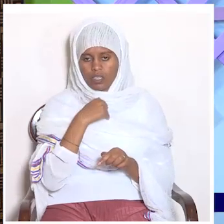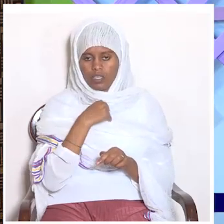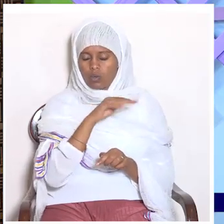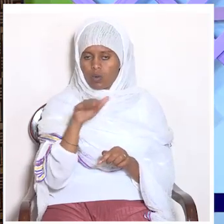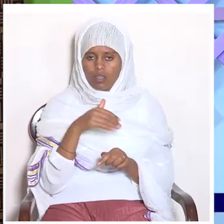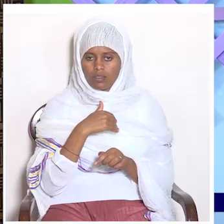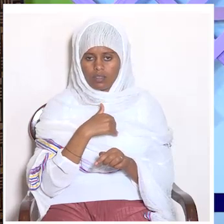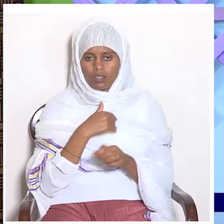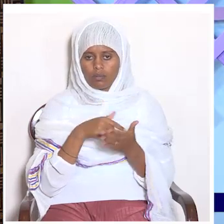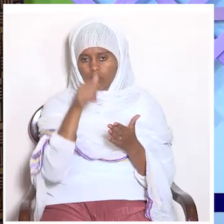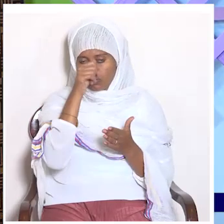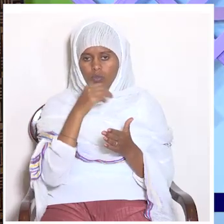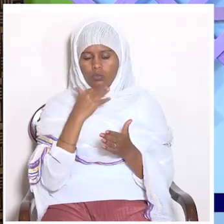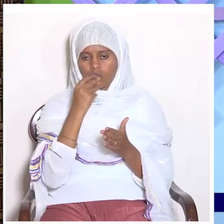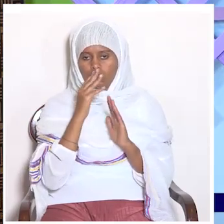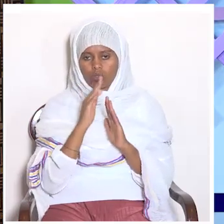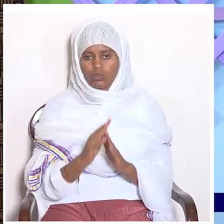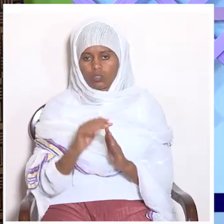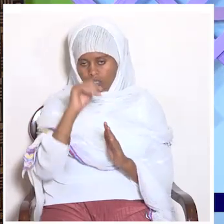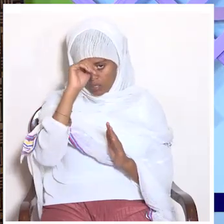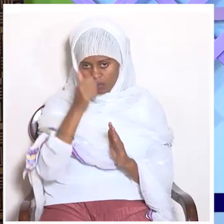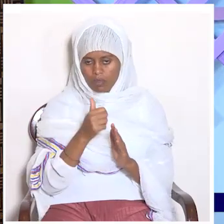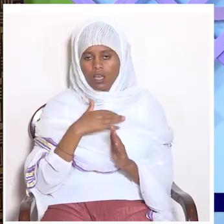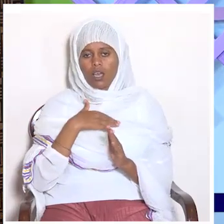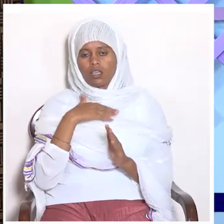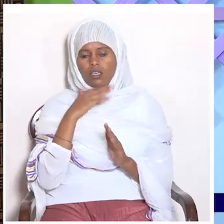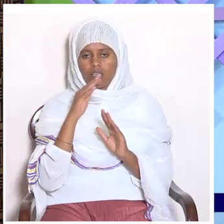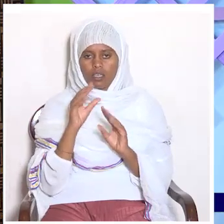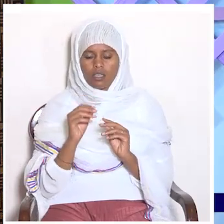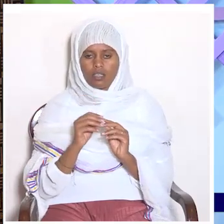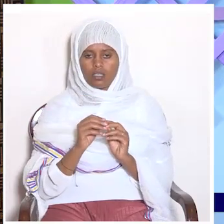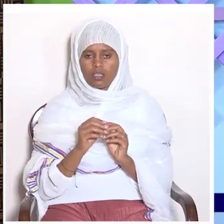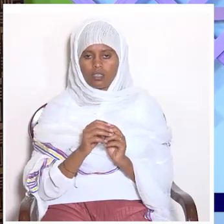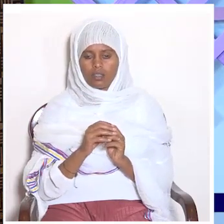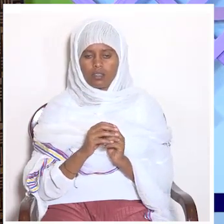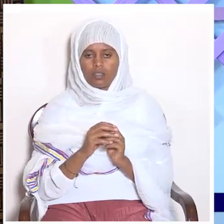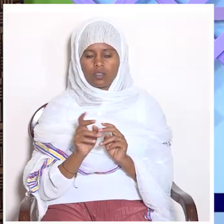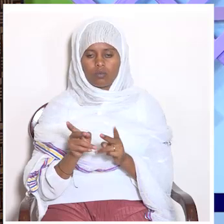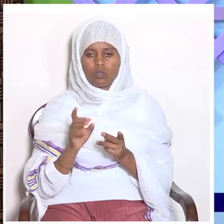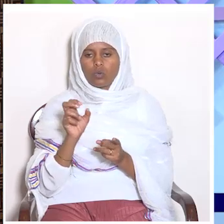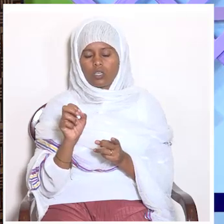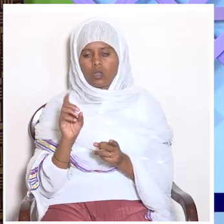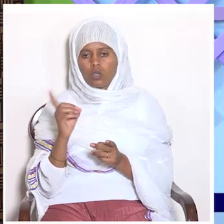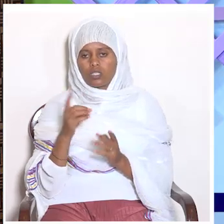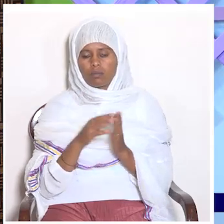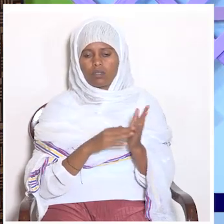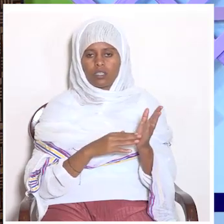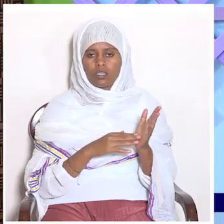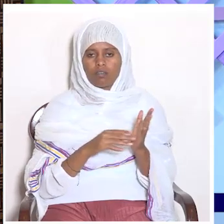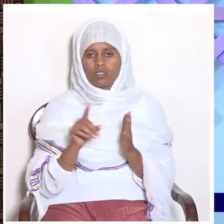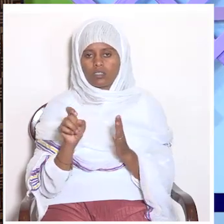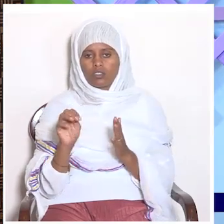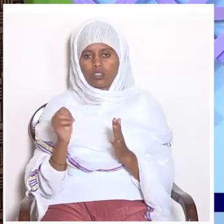ድንግል ናና ሁላትና ብስም አብን ወልድም ንጹድስን ተጠመቀና አዲና እያ ወይኑ ከመውን ወንጀል